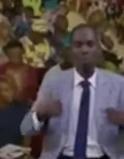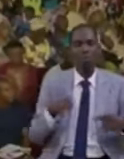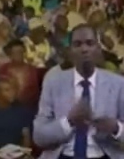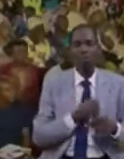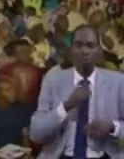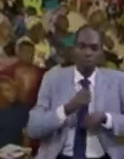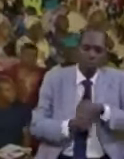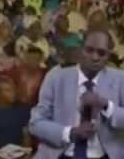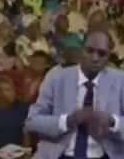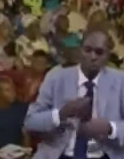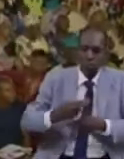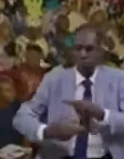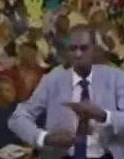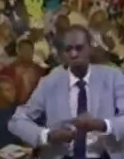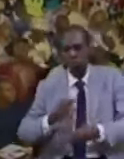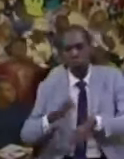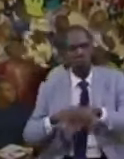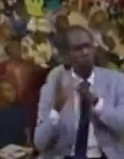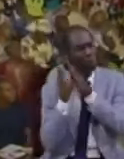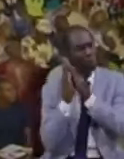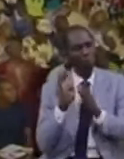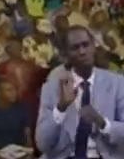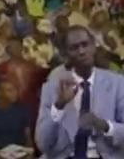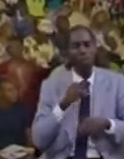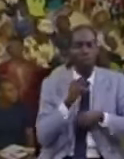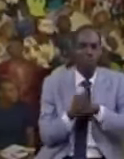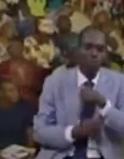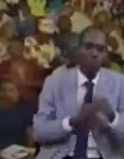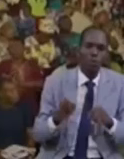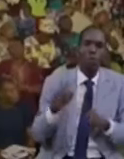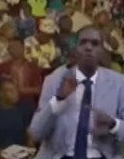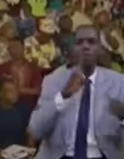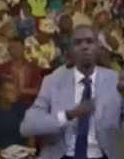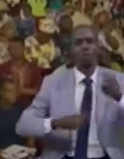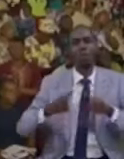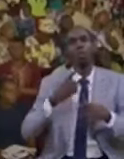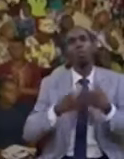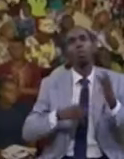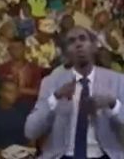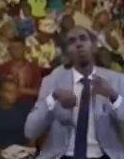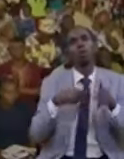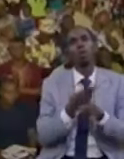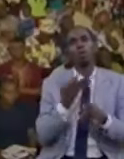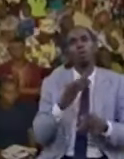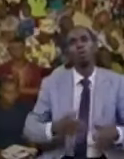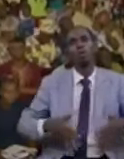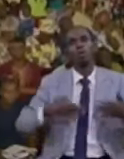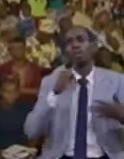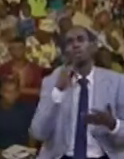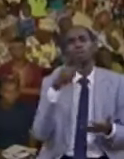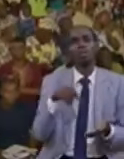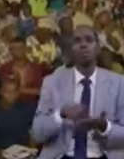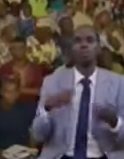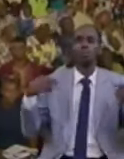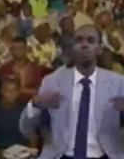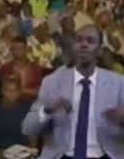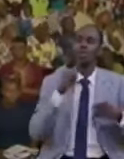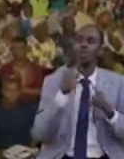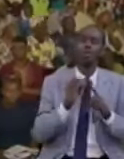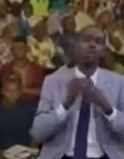souffrons nous disons oh quel type de vie la douleur est trop ça c'est une